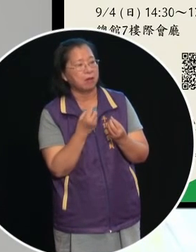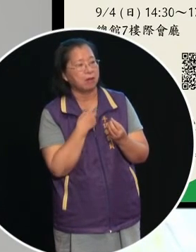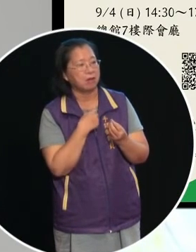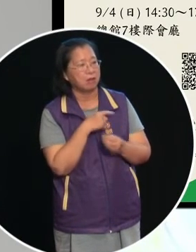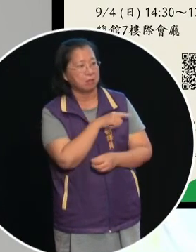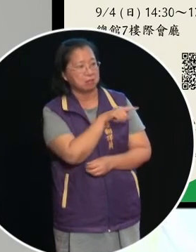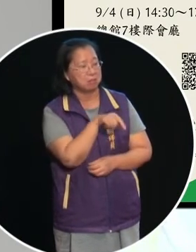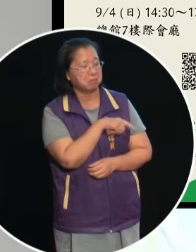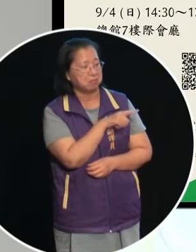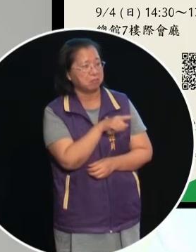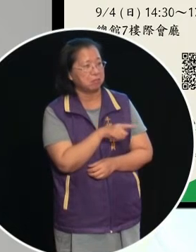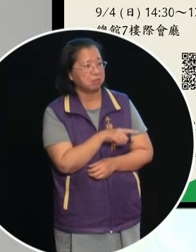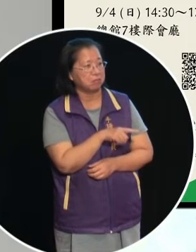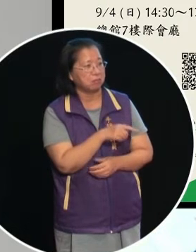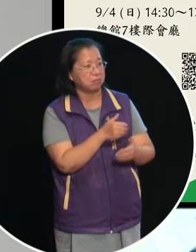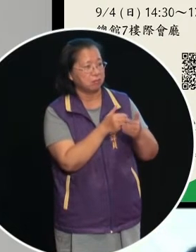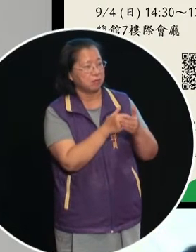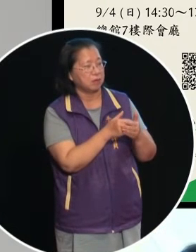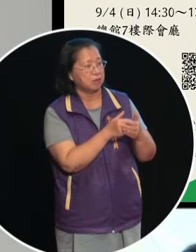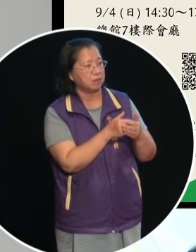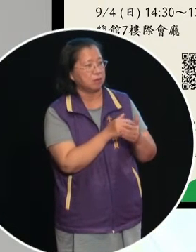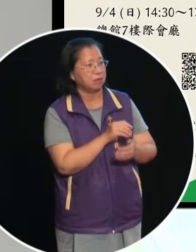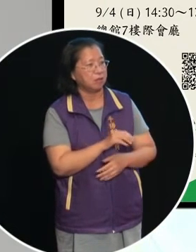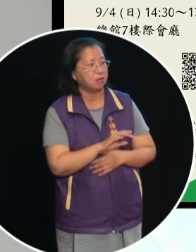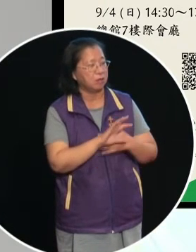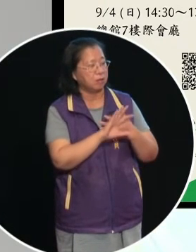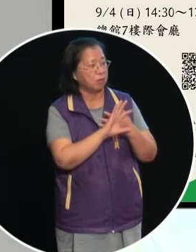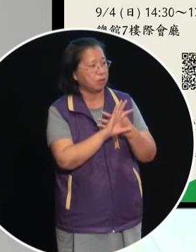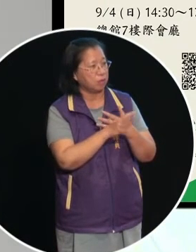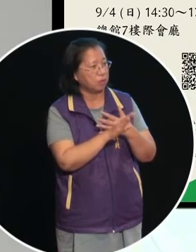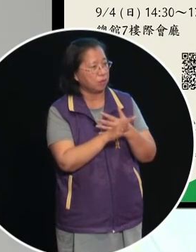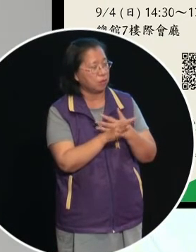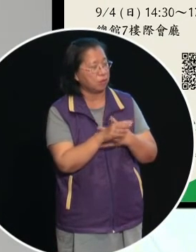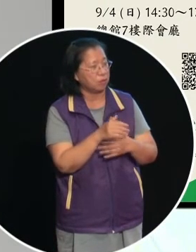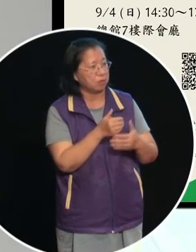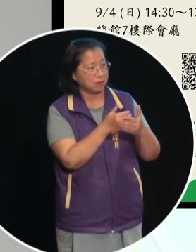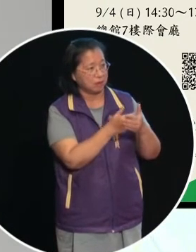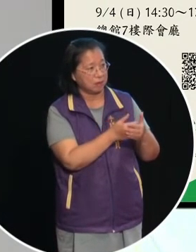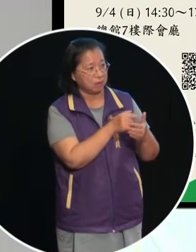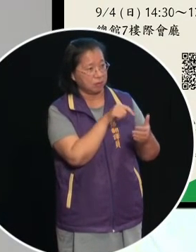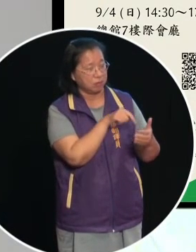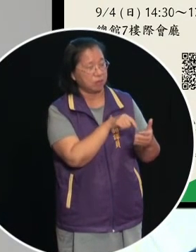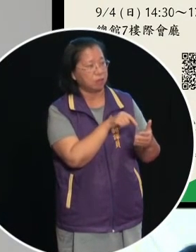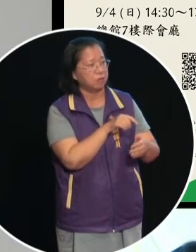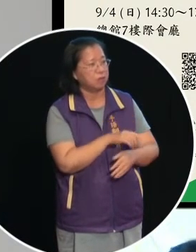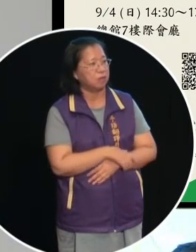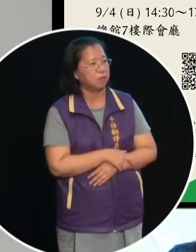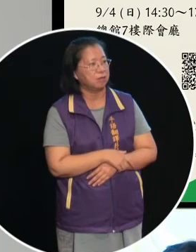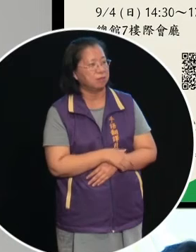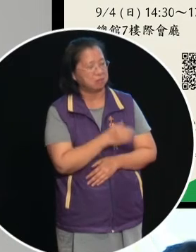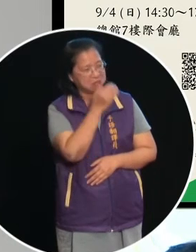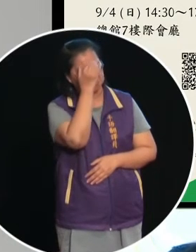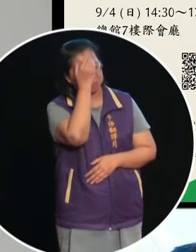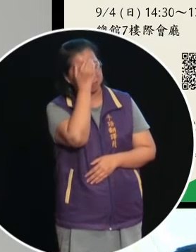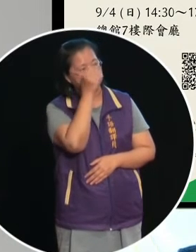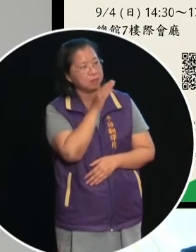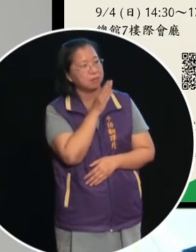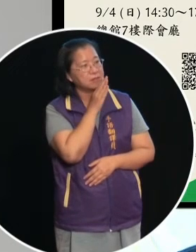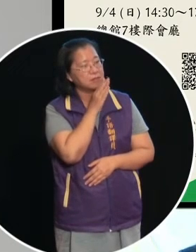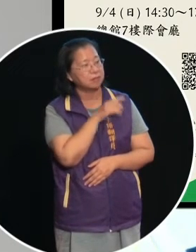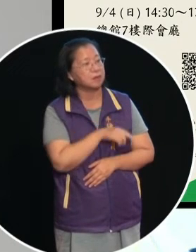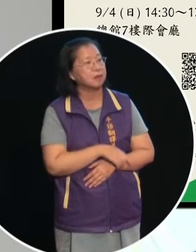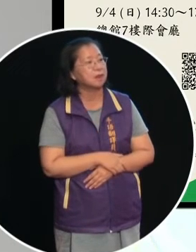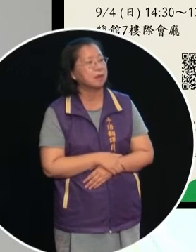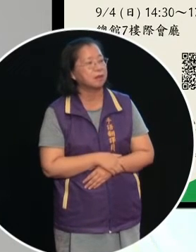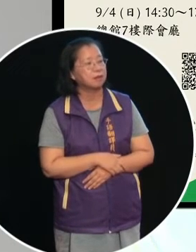就让外国世界觉得中国 是麻烦自找。